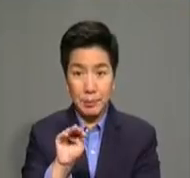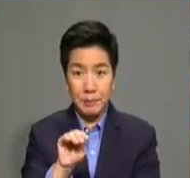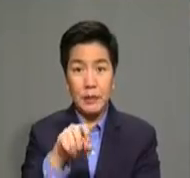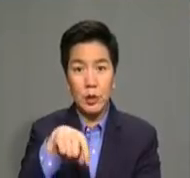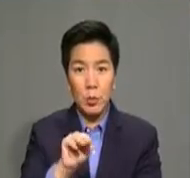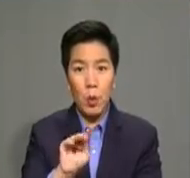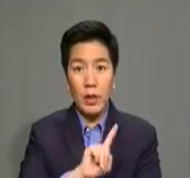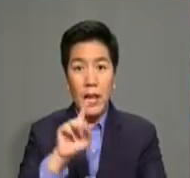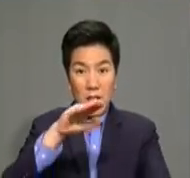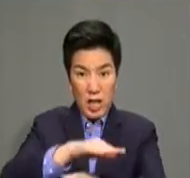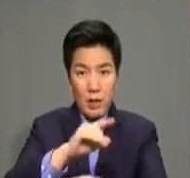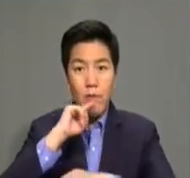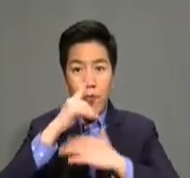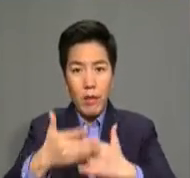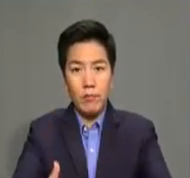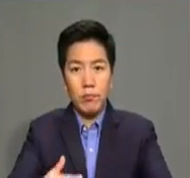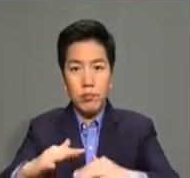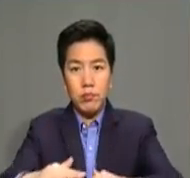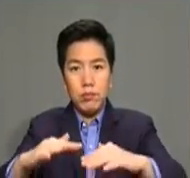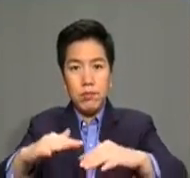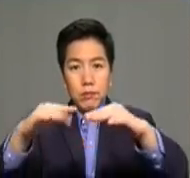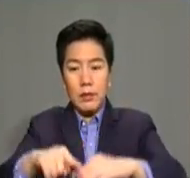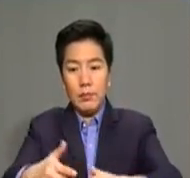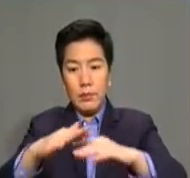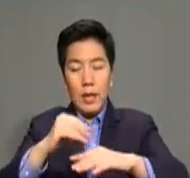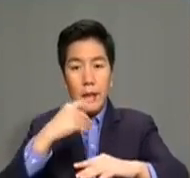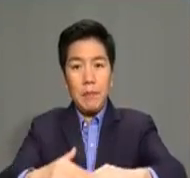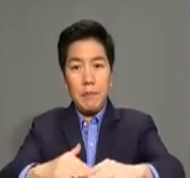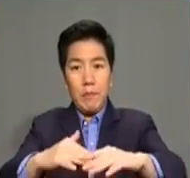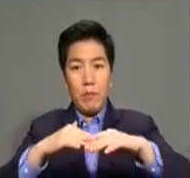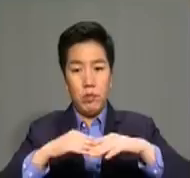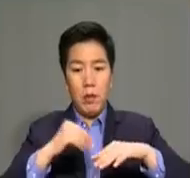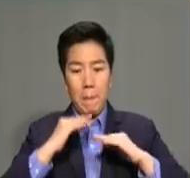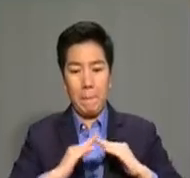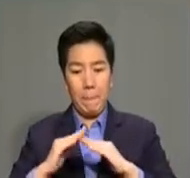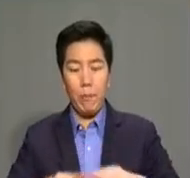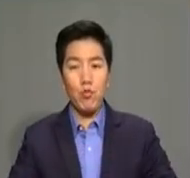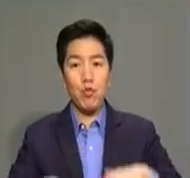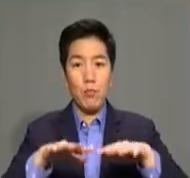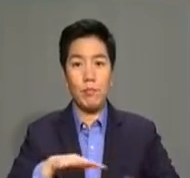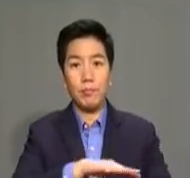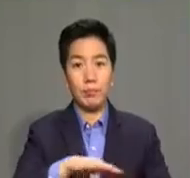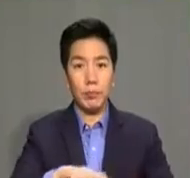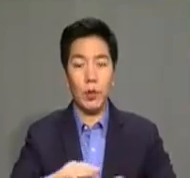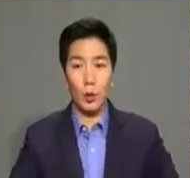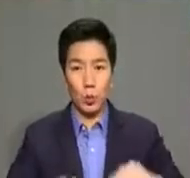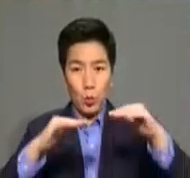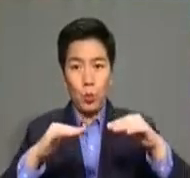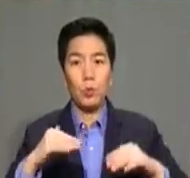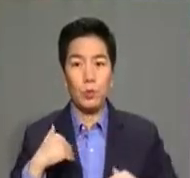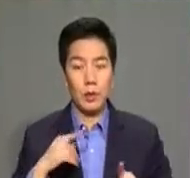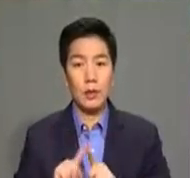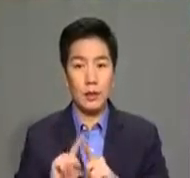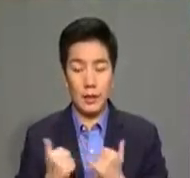ต่ว่าถ้าเป็นช่วงเย็นที่มีน้ำทะเลหนุนสูงก็จะดันน้ำในแม่น้ำเพชรบุรีล้นเข้าท่วมบ้านเรือนที่อยู่ริมแม่น้ำให้สูงขึ้นอีกนะคะ